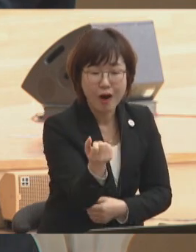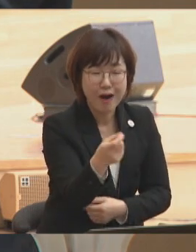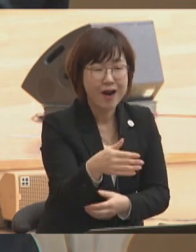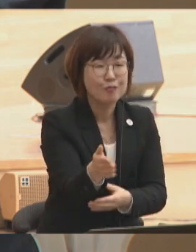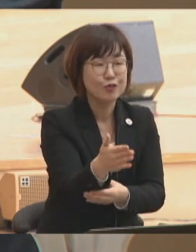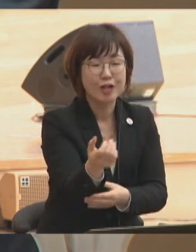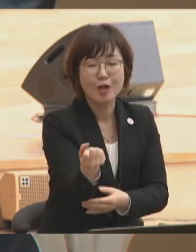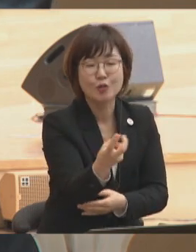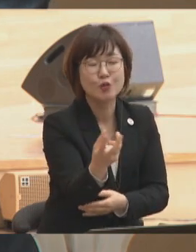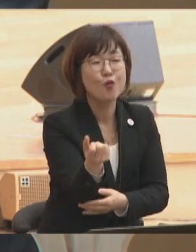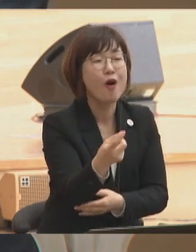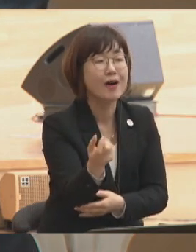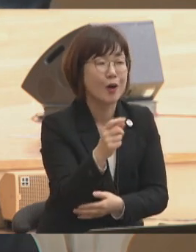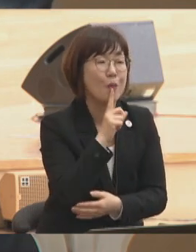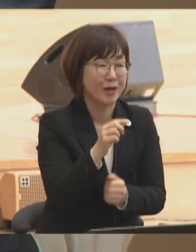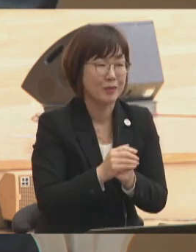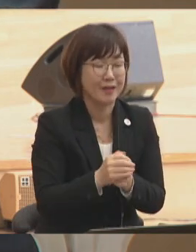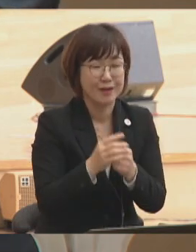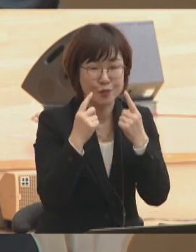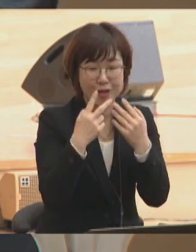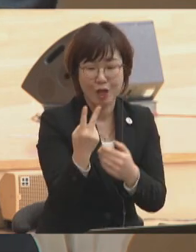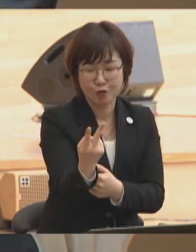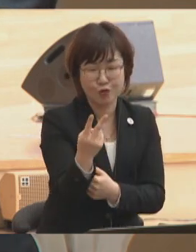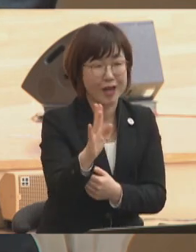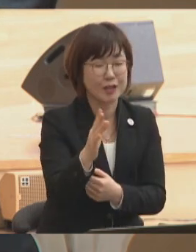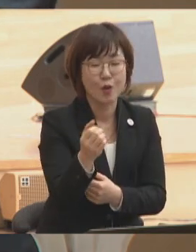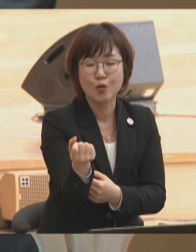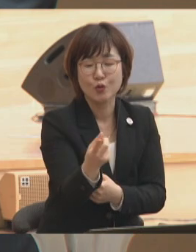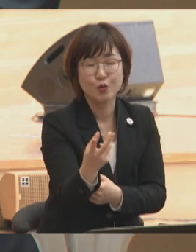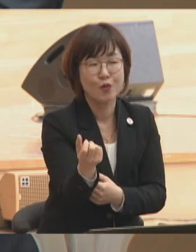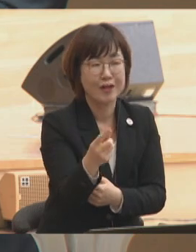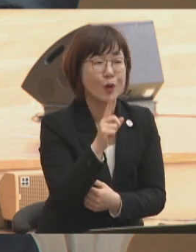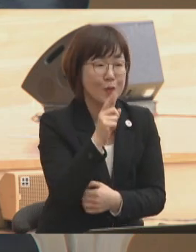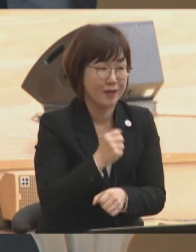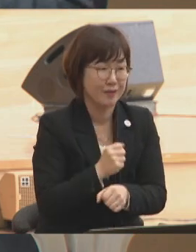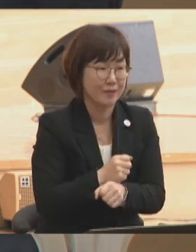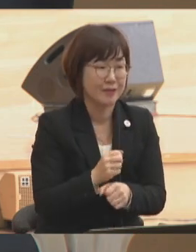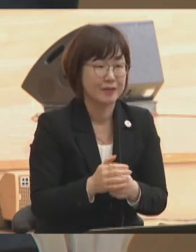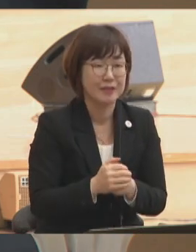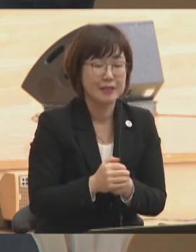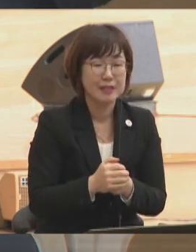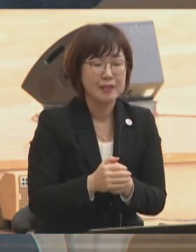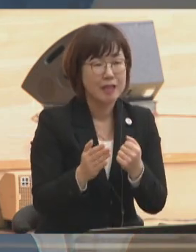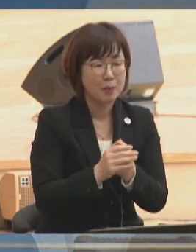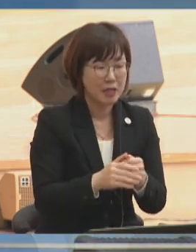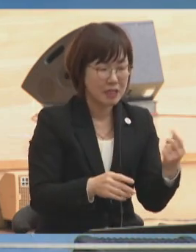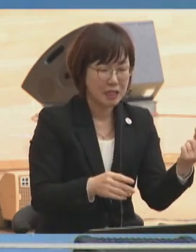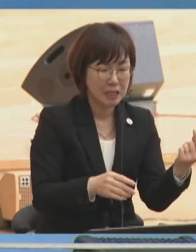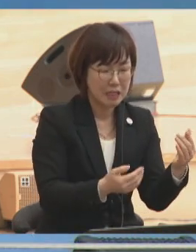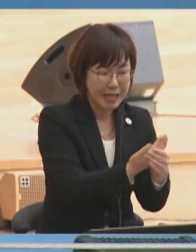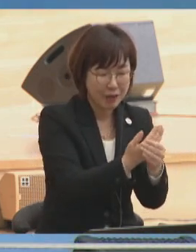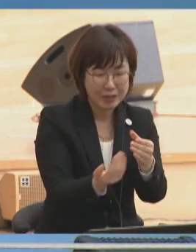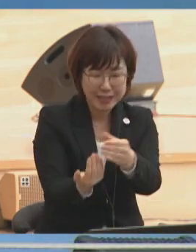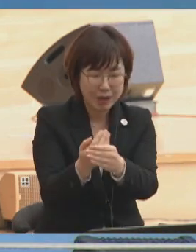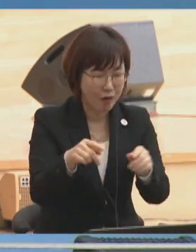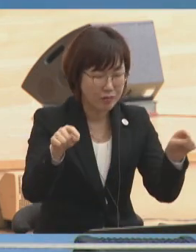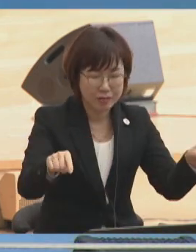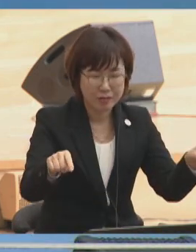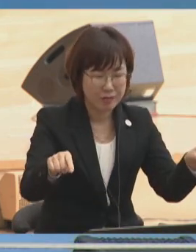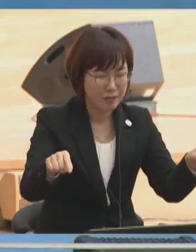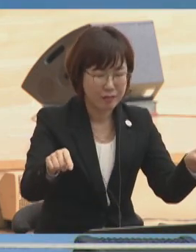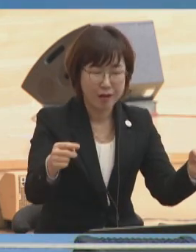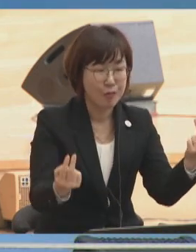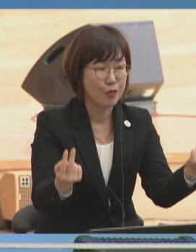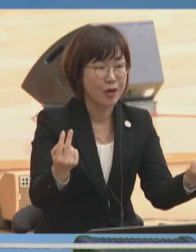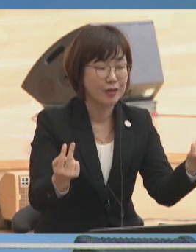보면 a few small fish라고 나와요. 그러니까 이 두 사건 가운데 조금 더